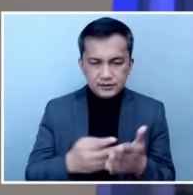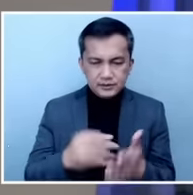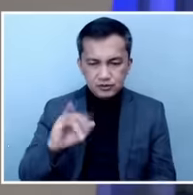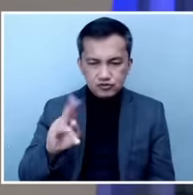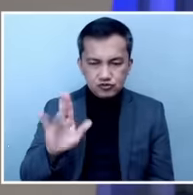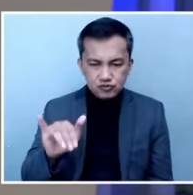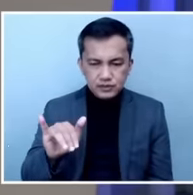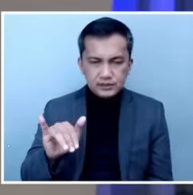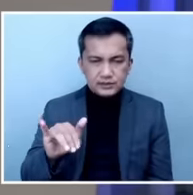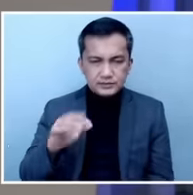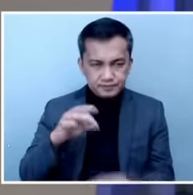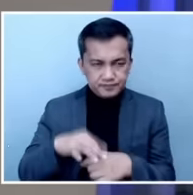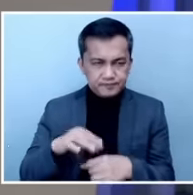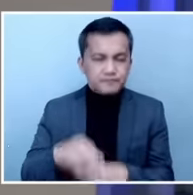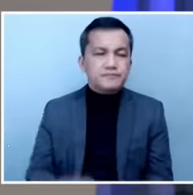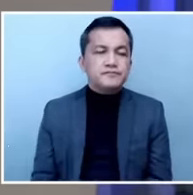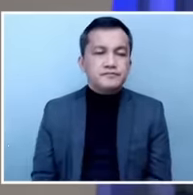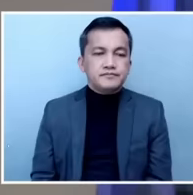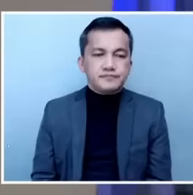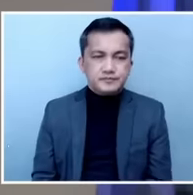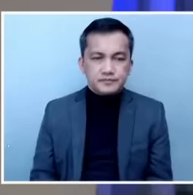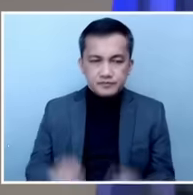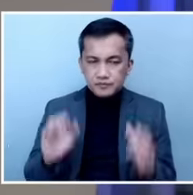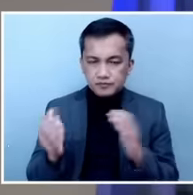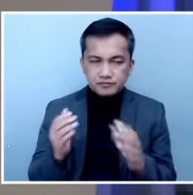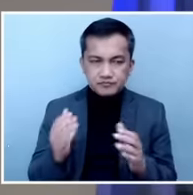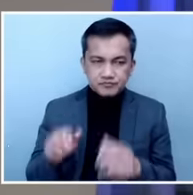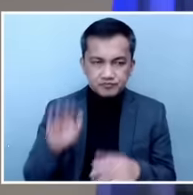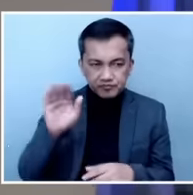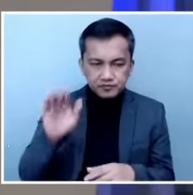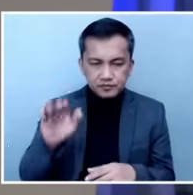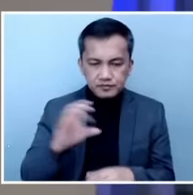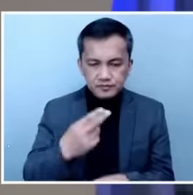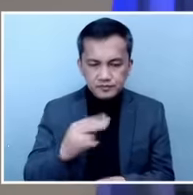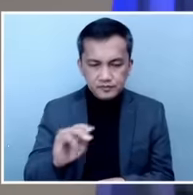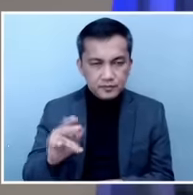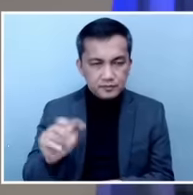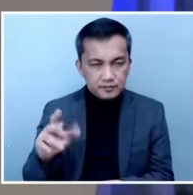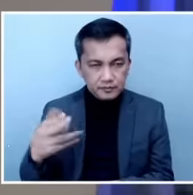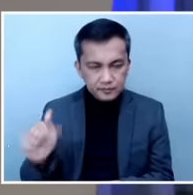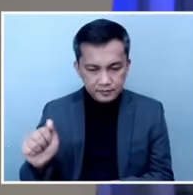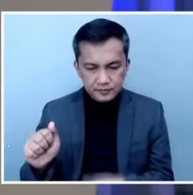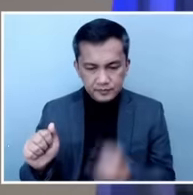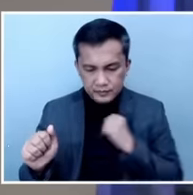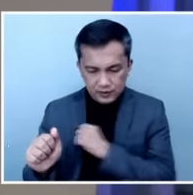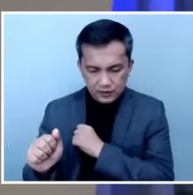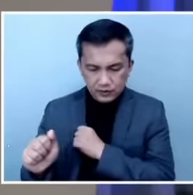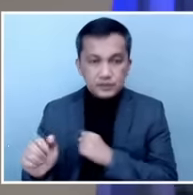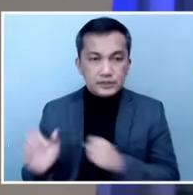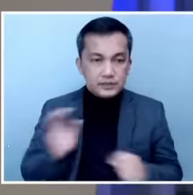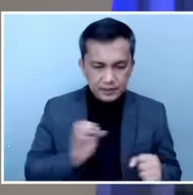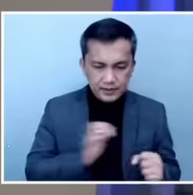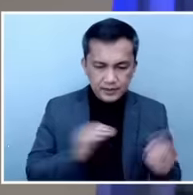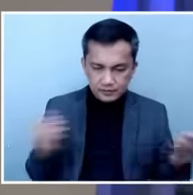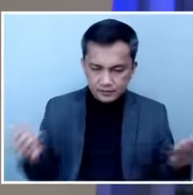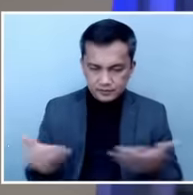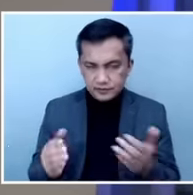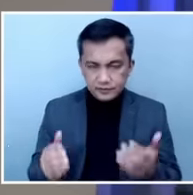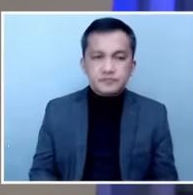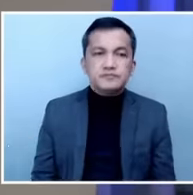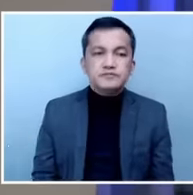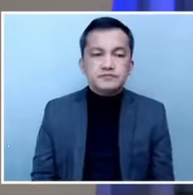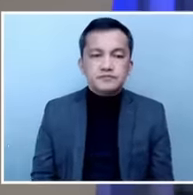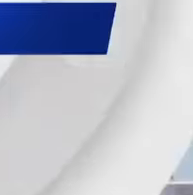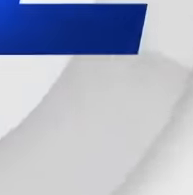ang plebisito. Pinagkumpara rin niya ang panukalang tsatsa ng Senado at Kamara. Nagpapatrol, RG